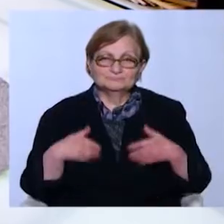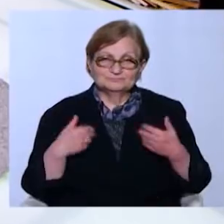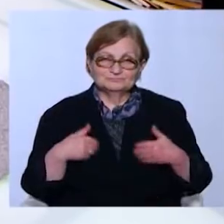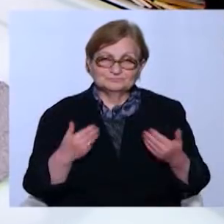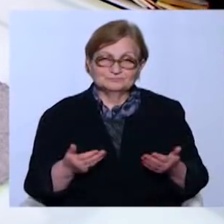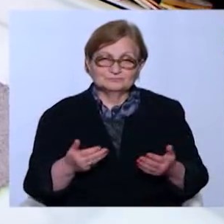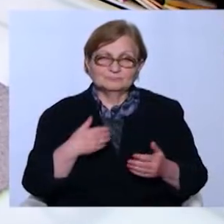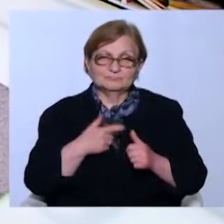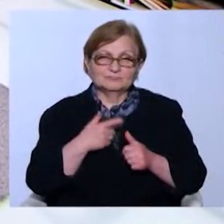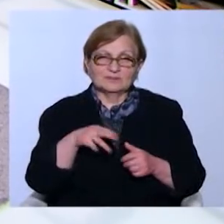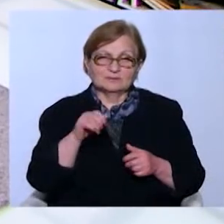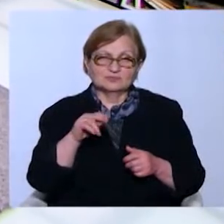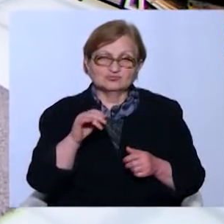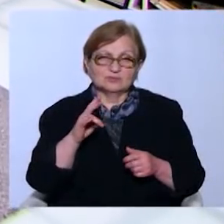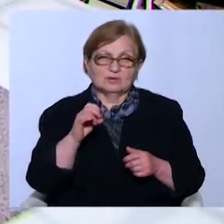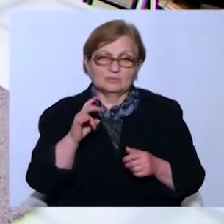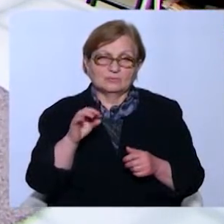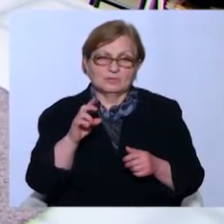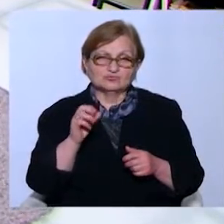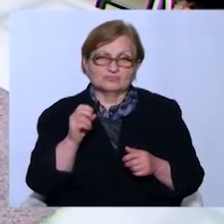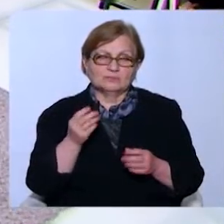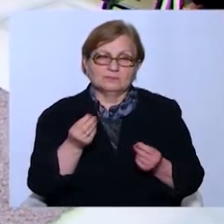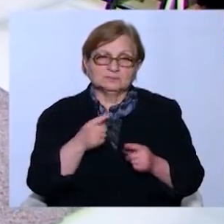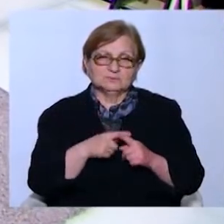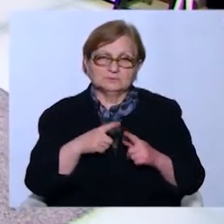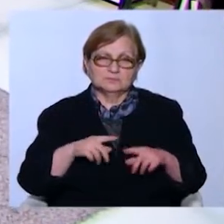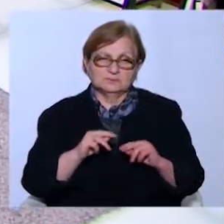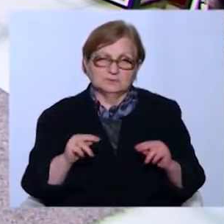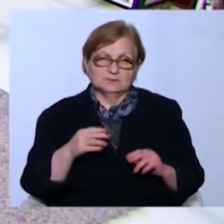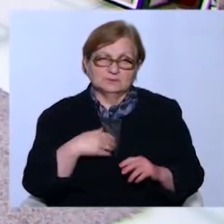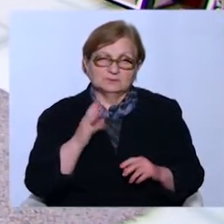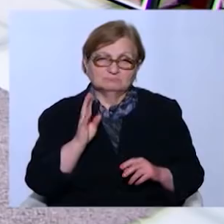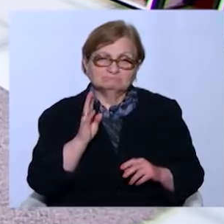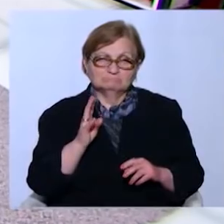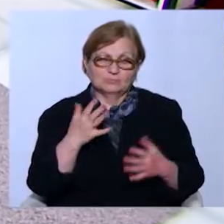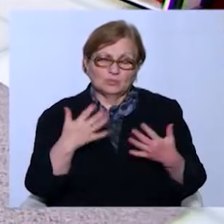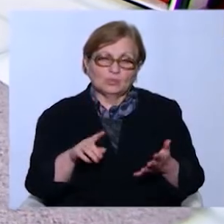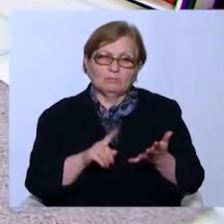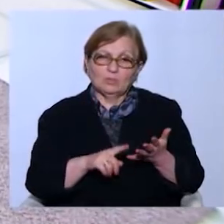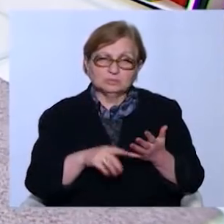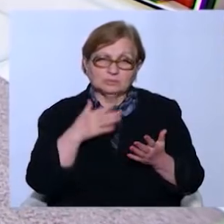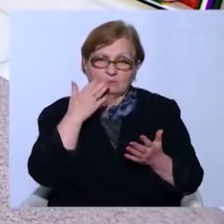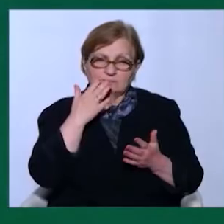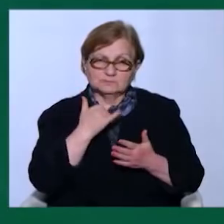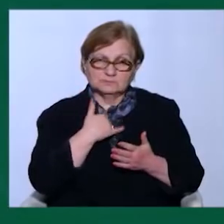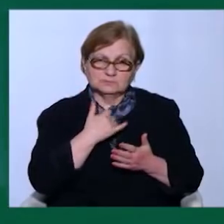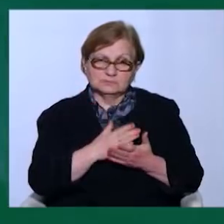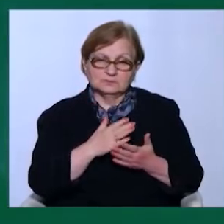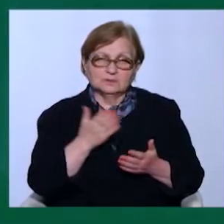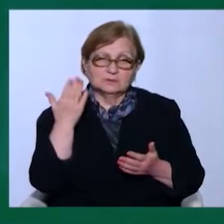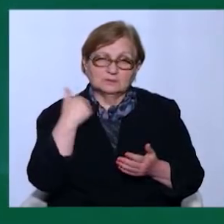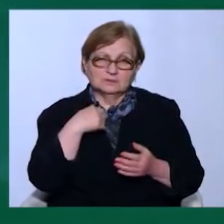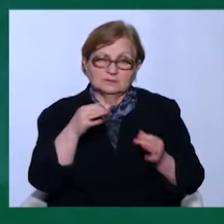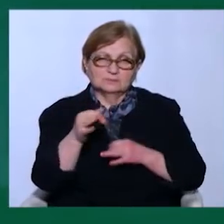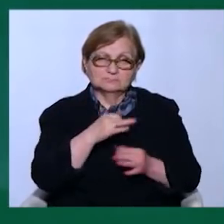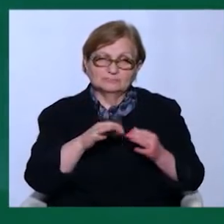მოგესალმებით. მე დაჩი ნანობაშვილი ვარ, მათემატიკის მასწავლებელი. დღეს ჩვენ მეოთხე კლასში უკვე მეხუთე გაკვეთილი გვაქვს. წინა გაკვეთილზე